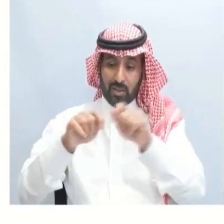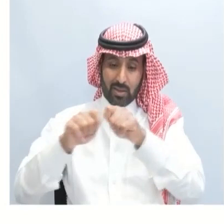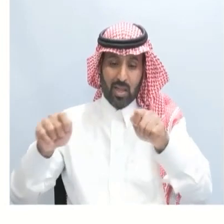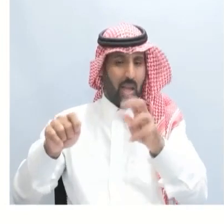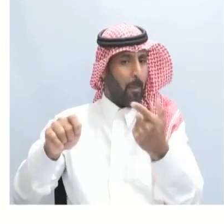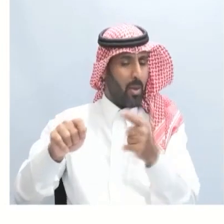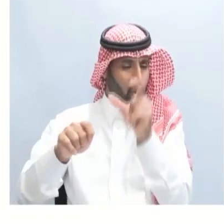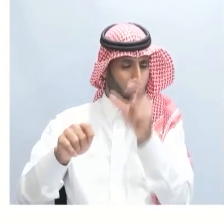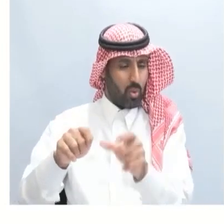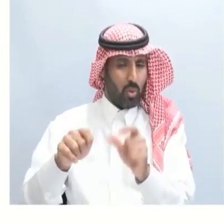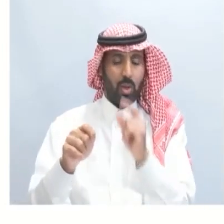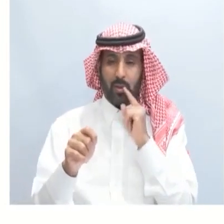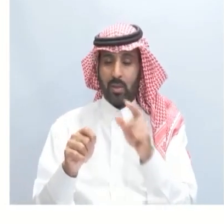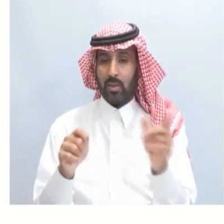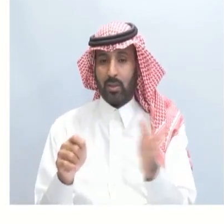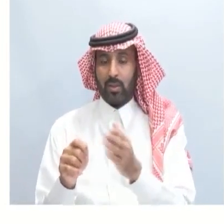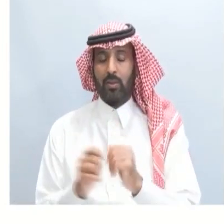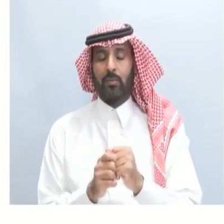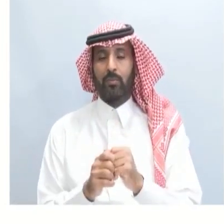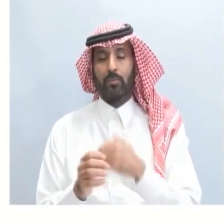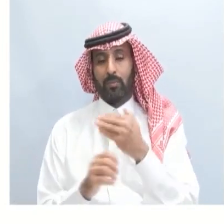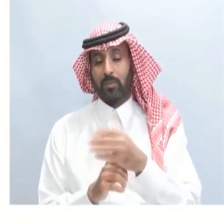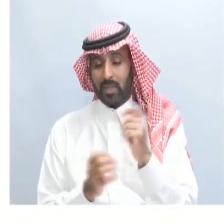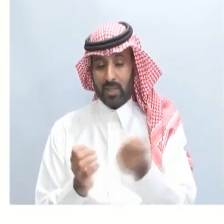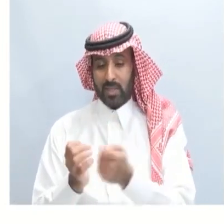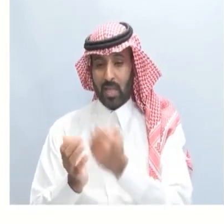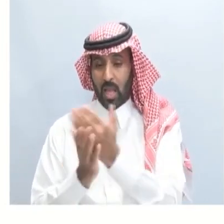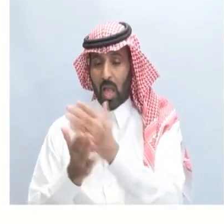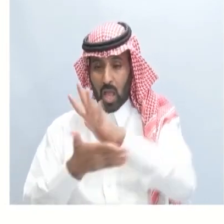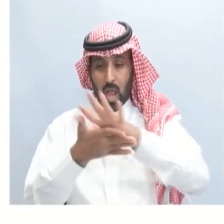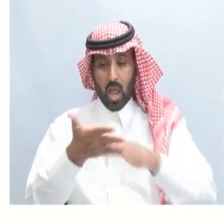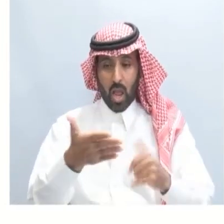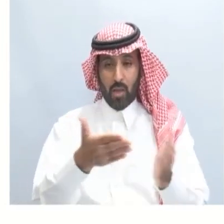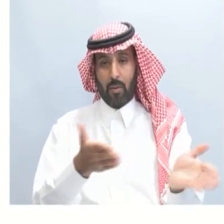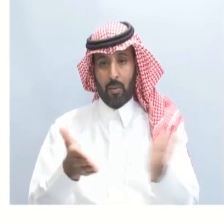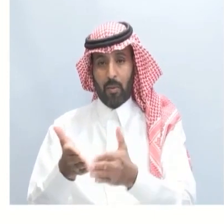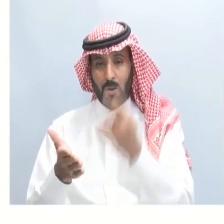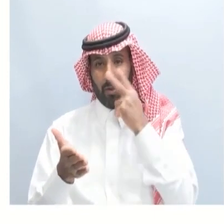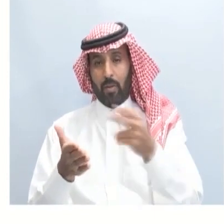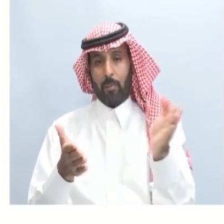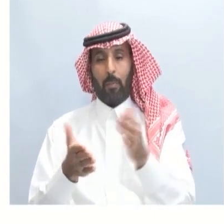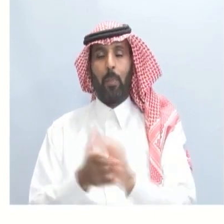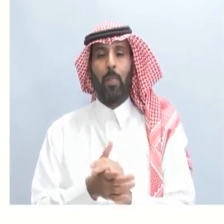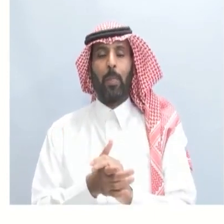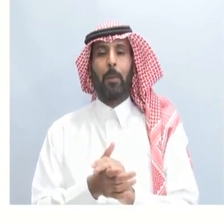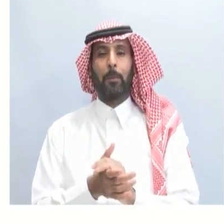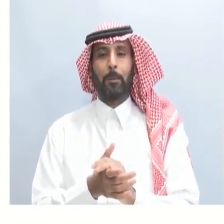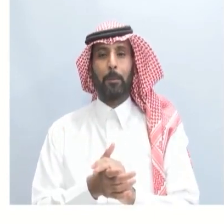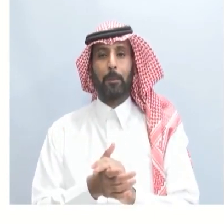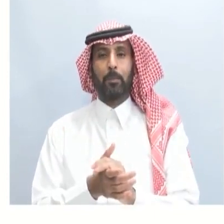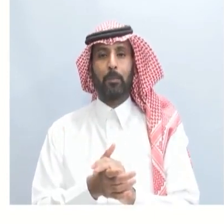سنقوم بماذا باجراء التجربه ومن ثم تسجيل الجدول التالي تامل معي هذه